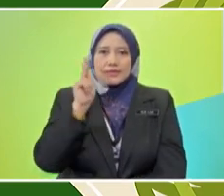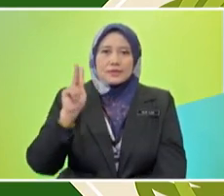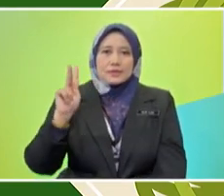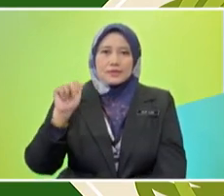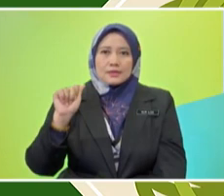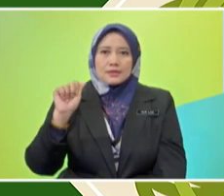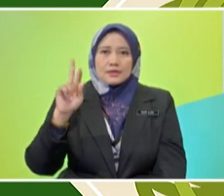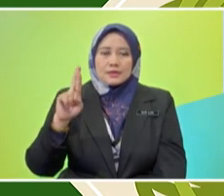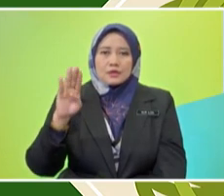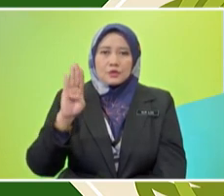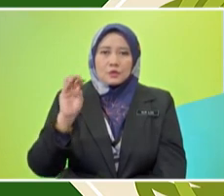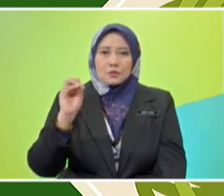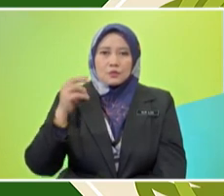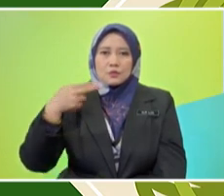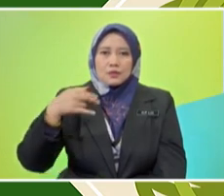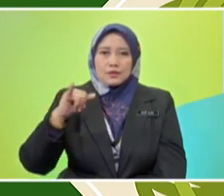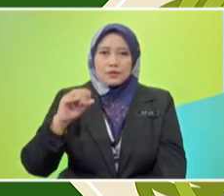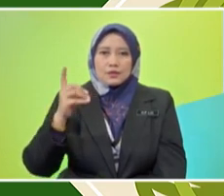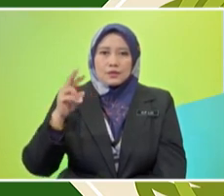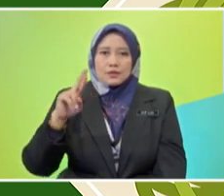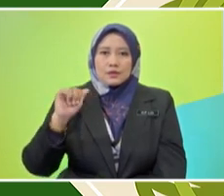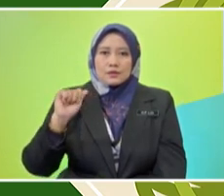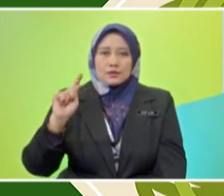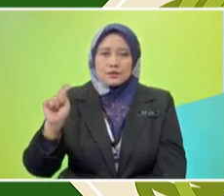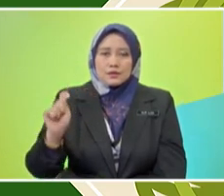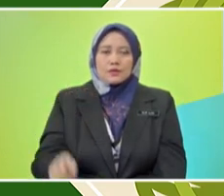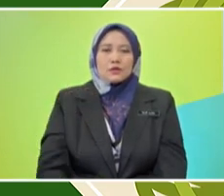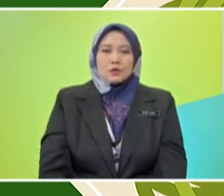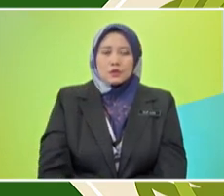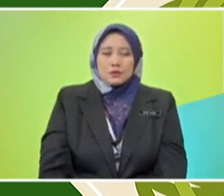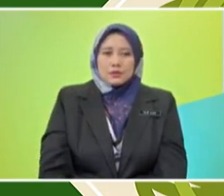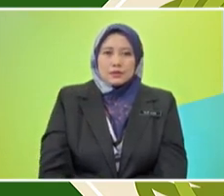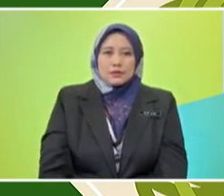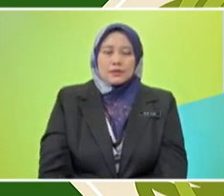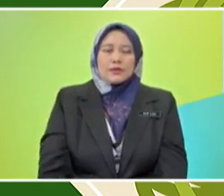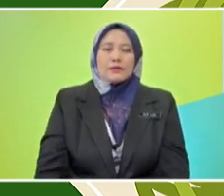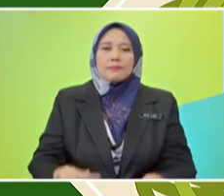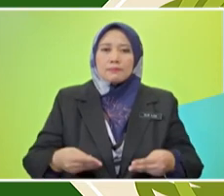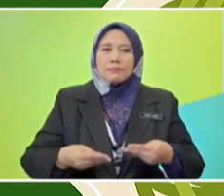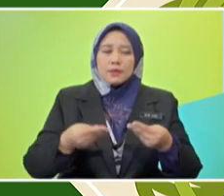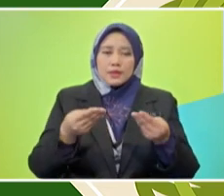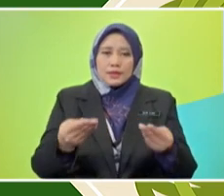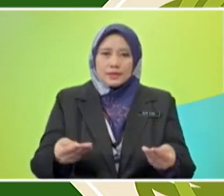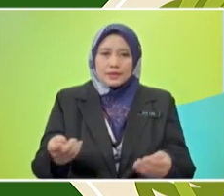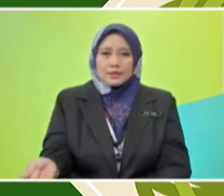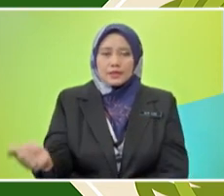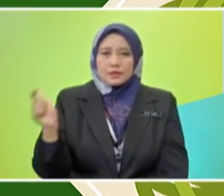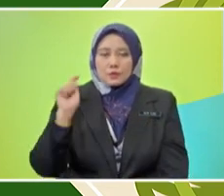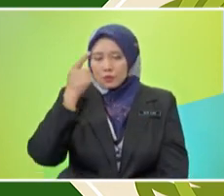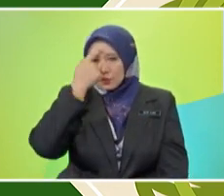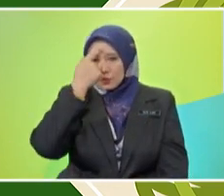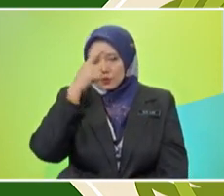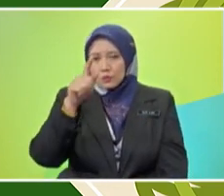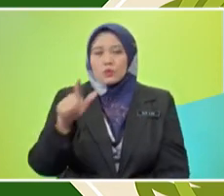Silakan. Kepentingan karbohidrat membekalkan tenaga untuk melakukan aktiviti harian seperti